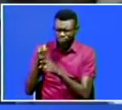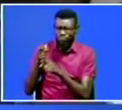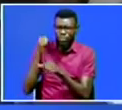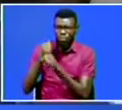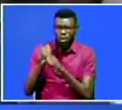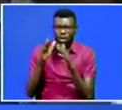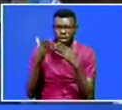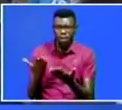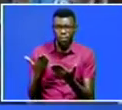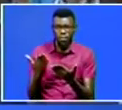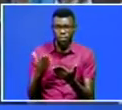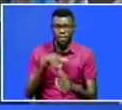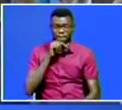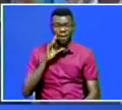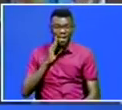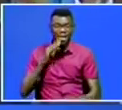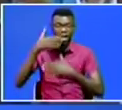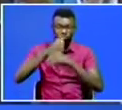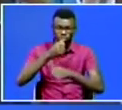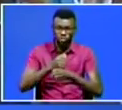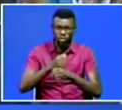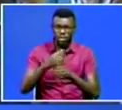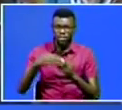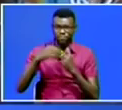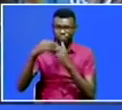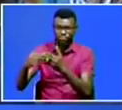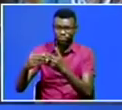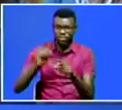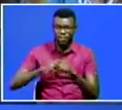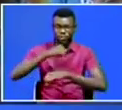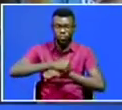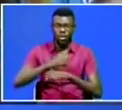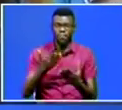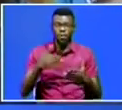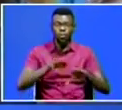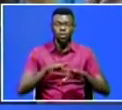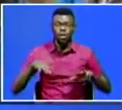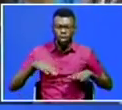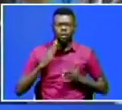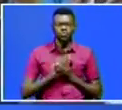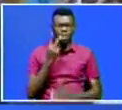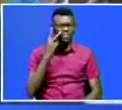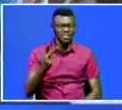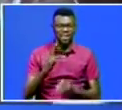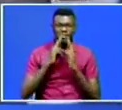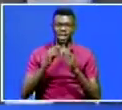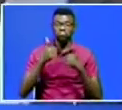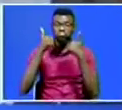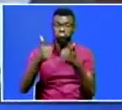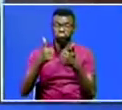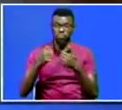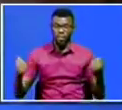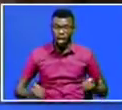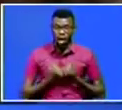So tumekuwa tukifanya hivyo kama Parents Association, tunawapeleka wakati shule zimefungwa, na tumeona matokeo ni mazuri. Manake mtu ambaye